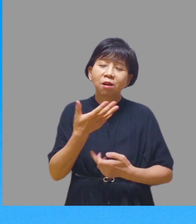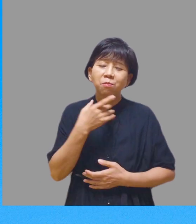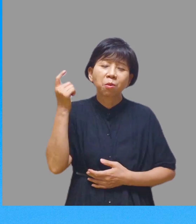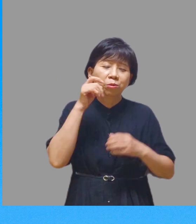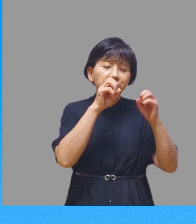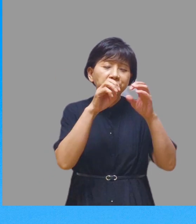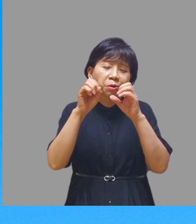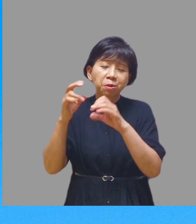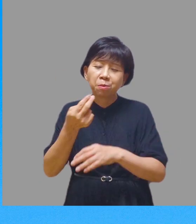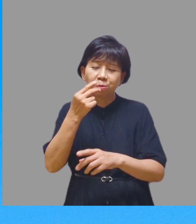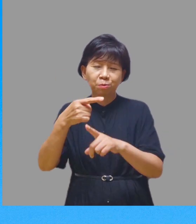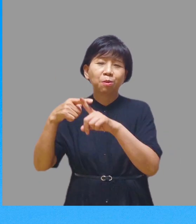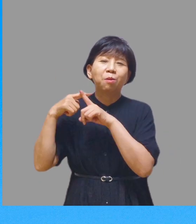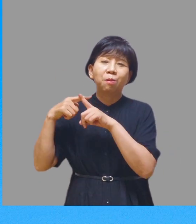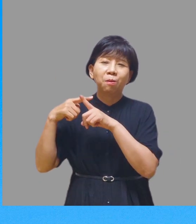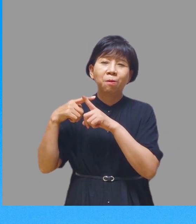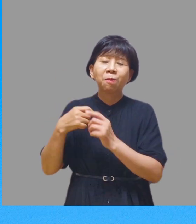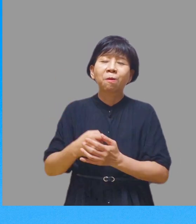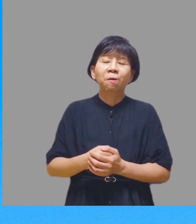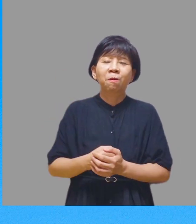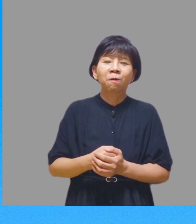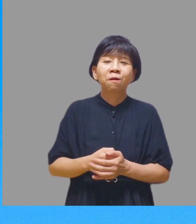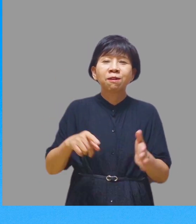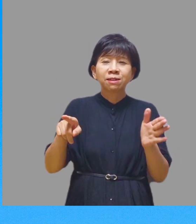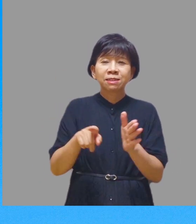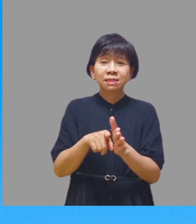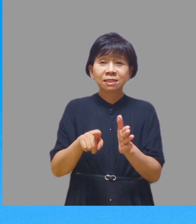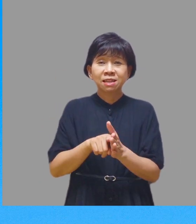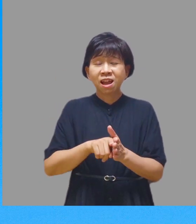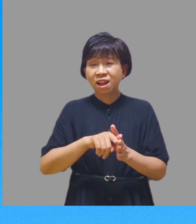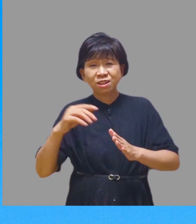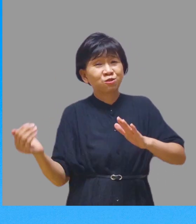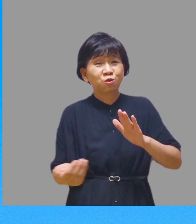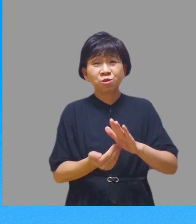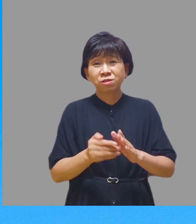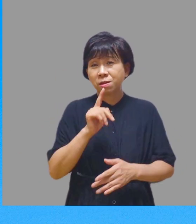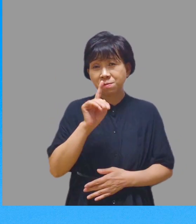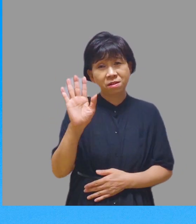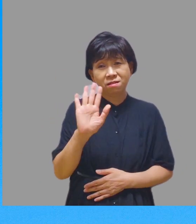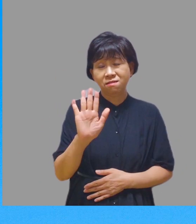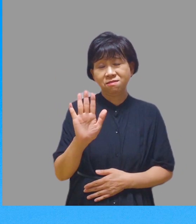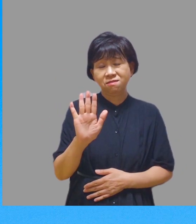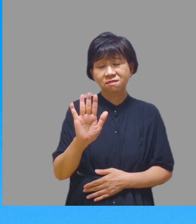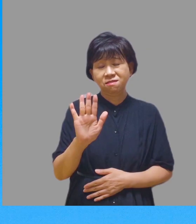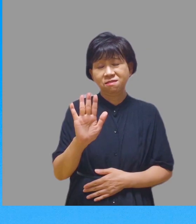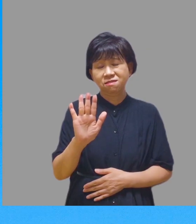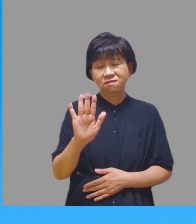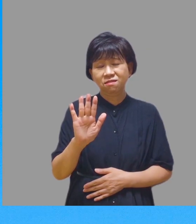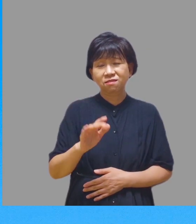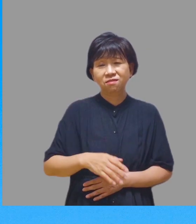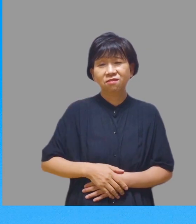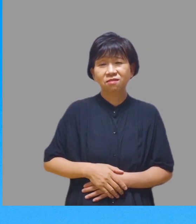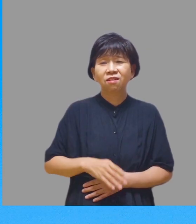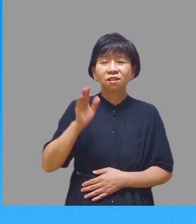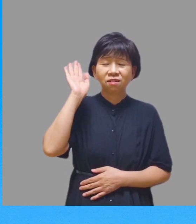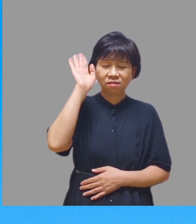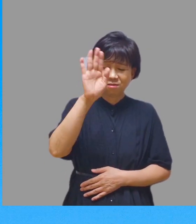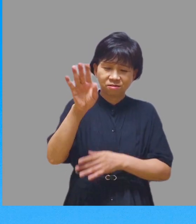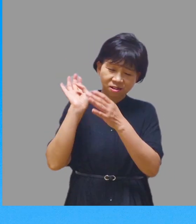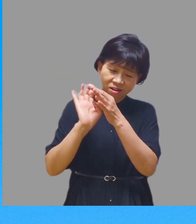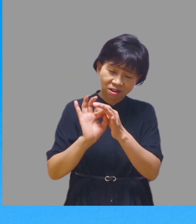속에서 자신이 이미 완전한 신앙에 도달했다고 말하지 않습니다. 오히려 아직도 달려가야 할 길이